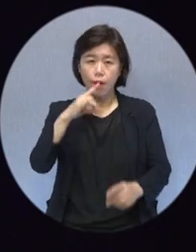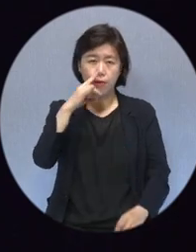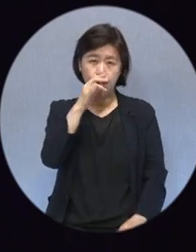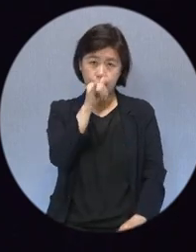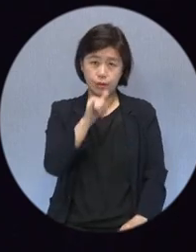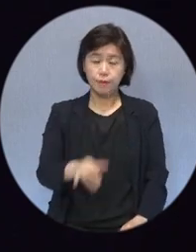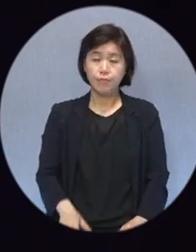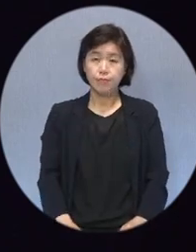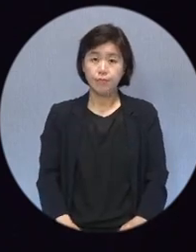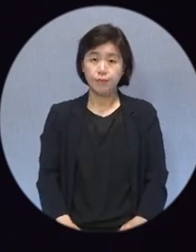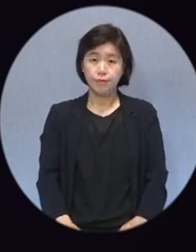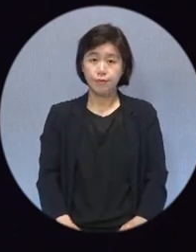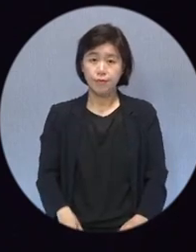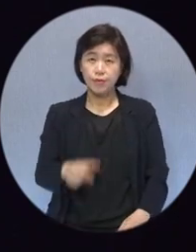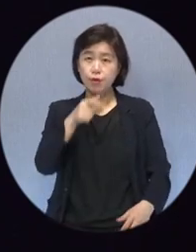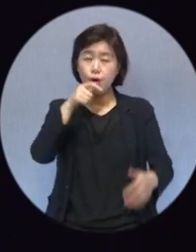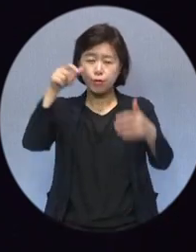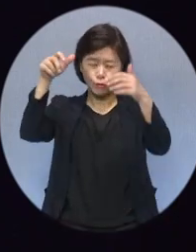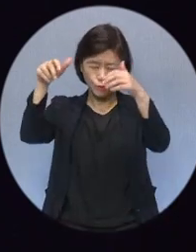쏴,